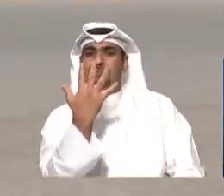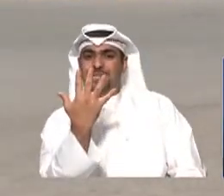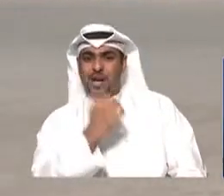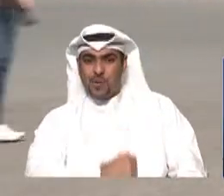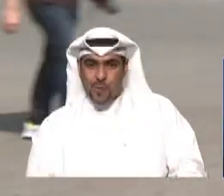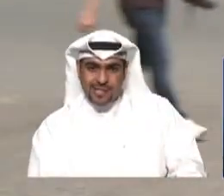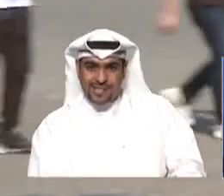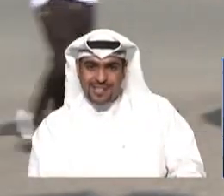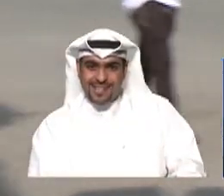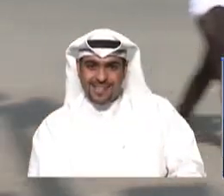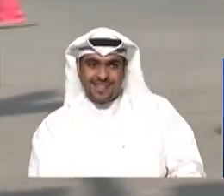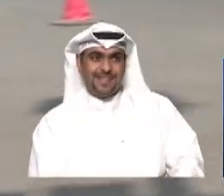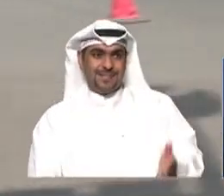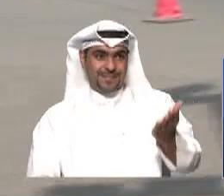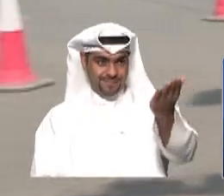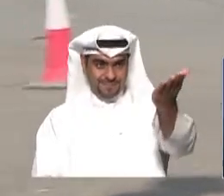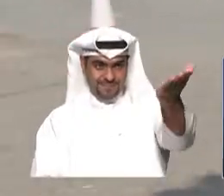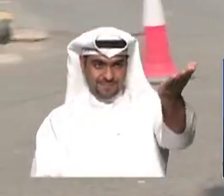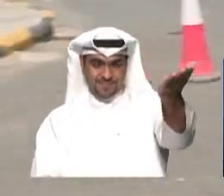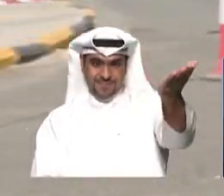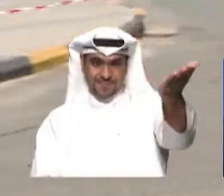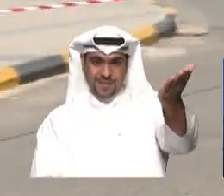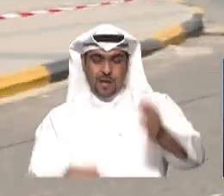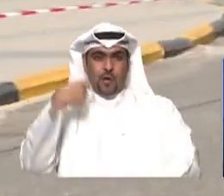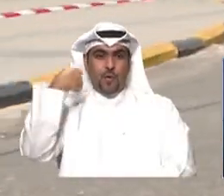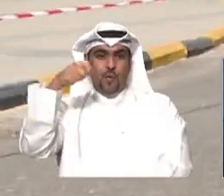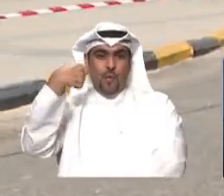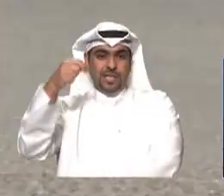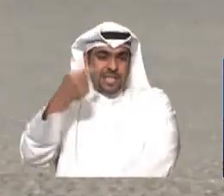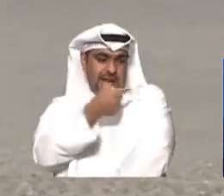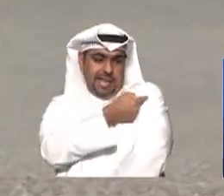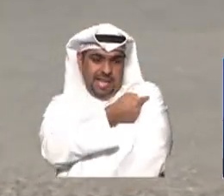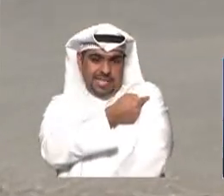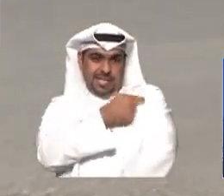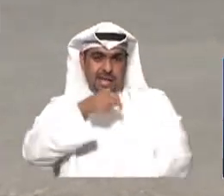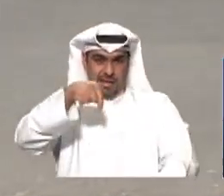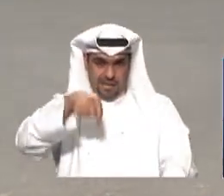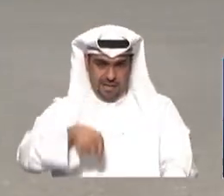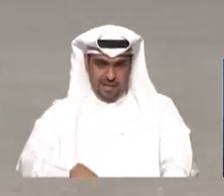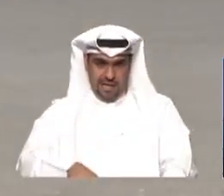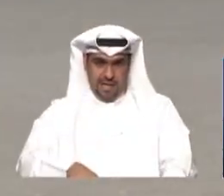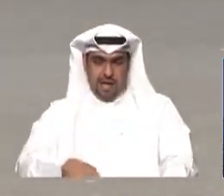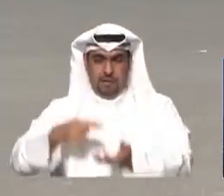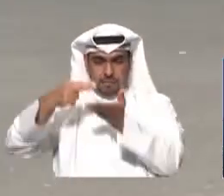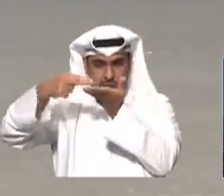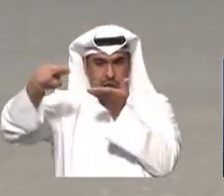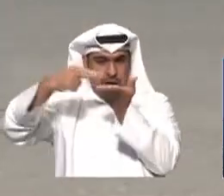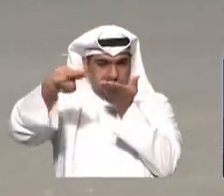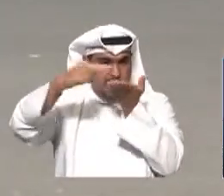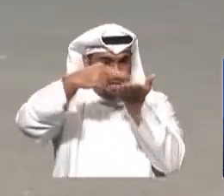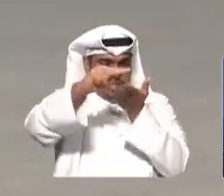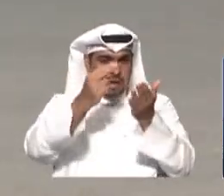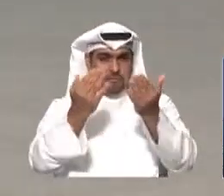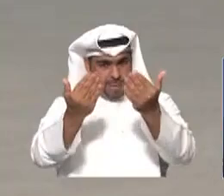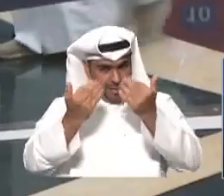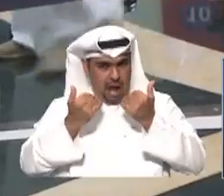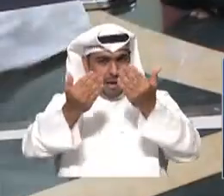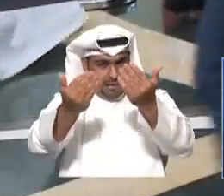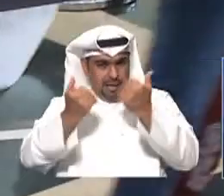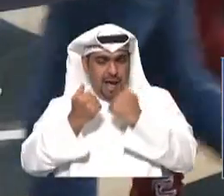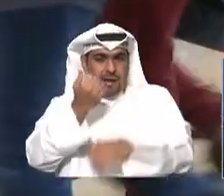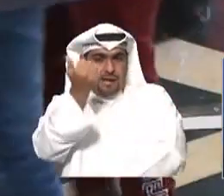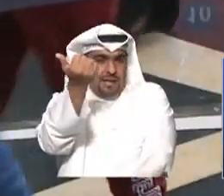التحصين الوطني الموسع لفئة الأطفال الذين تتراوح أعمارهم بين 12 و15 عام وصل